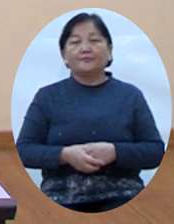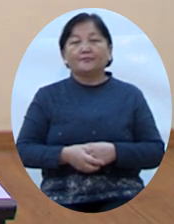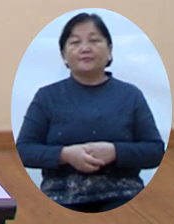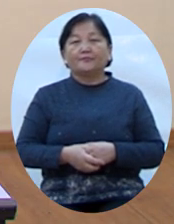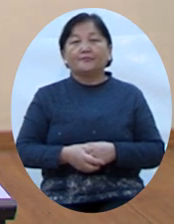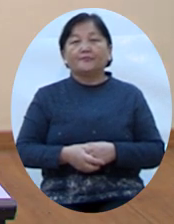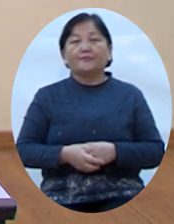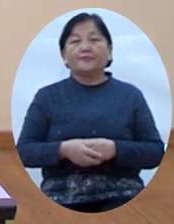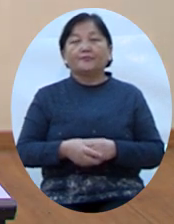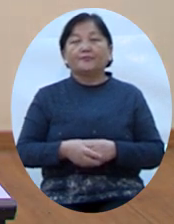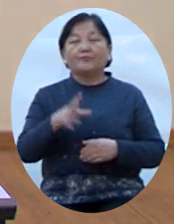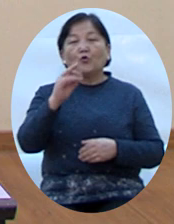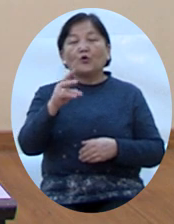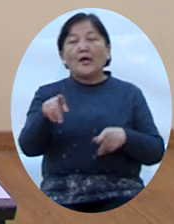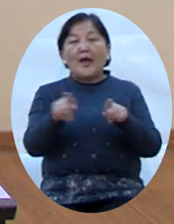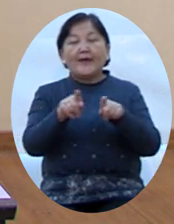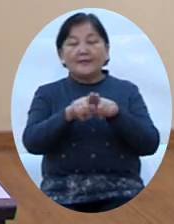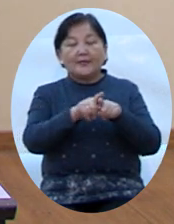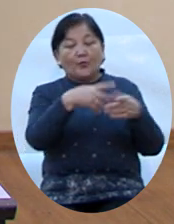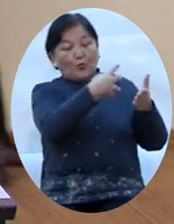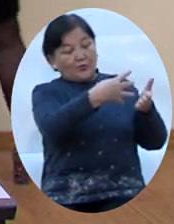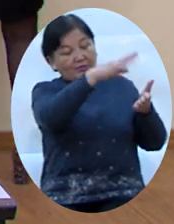Зя мөн адил хүснэгтэндээ бүглэе.